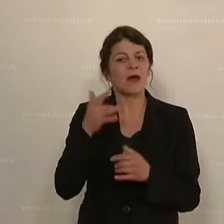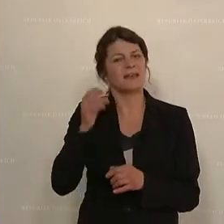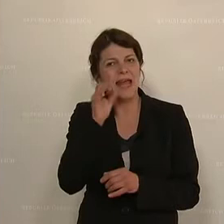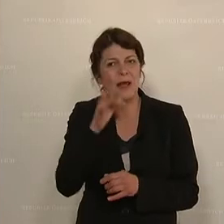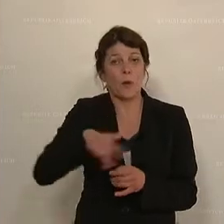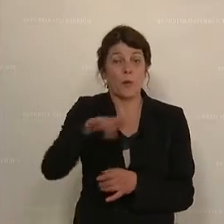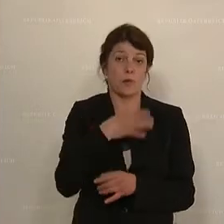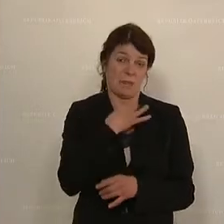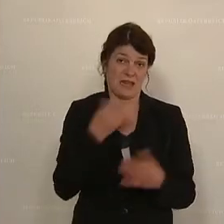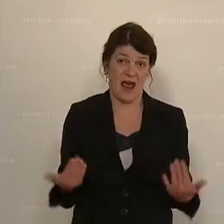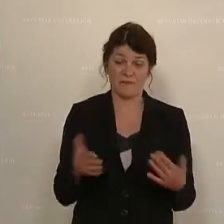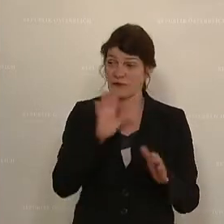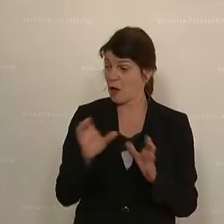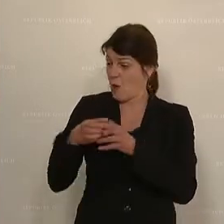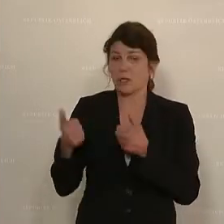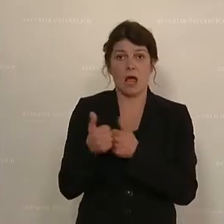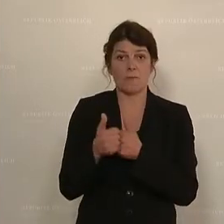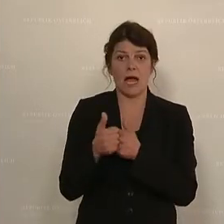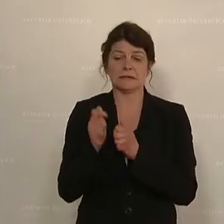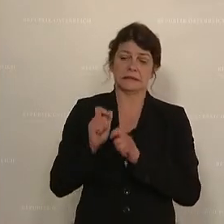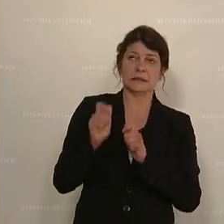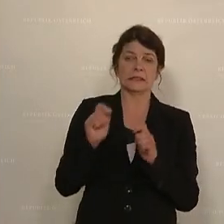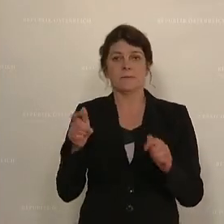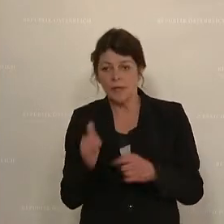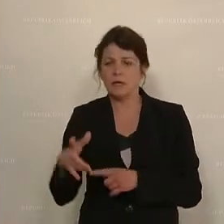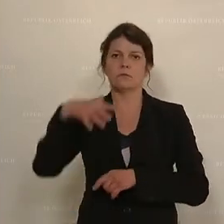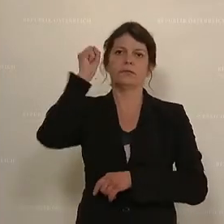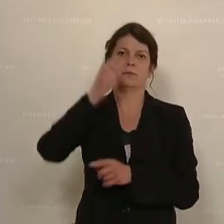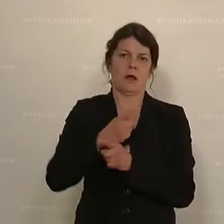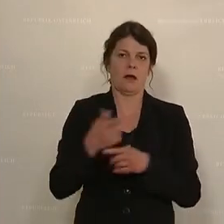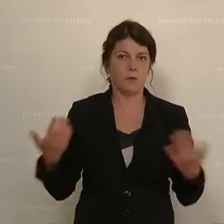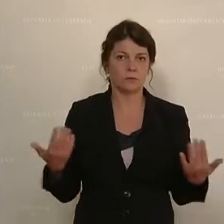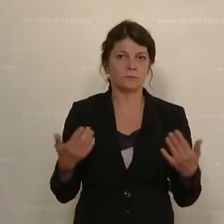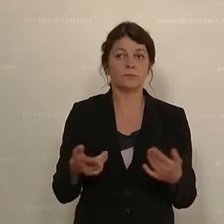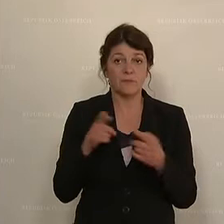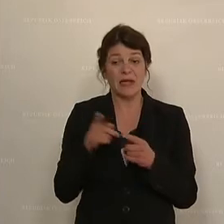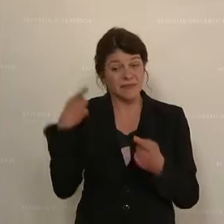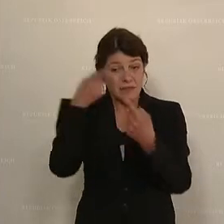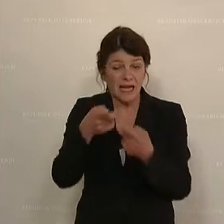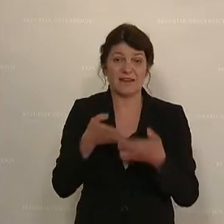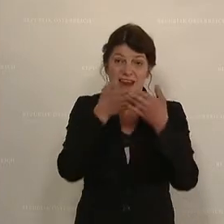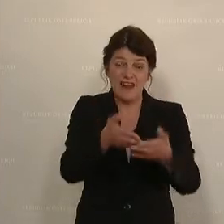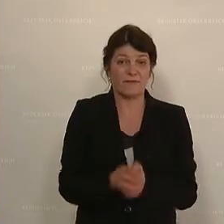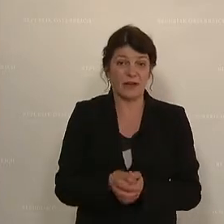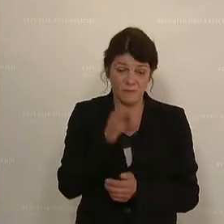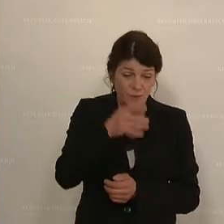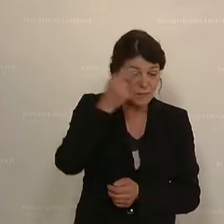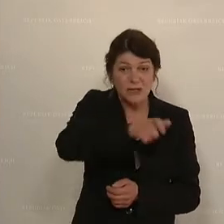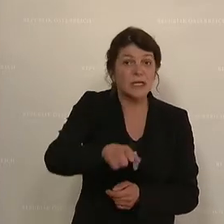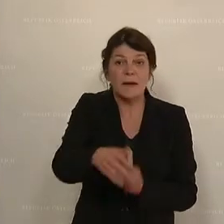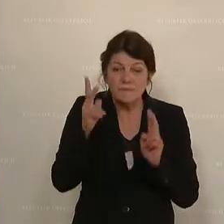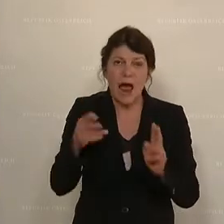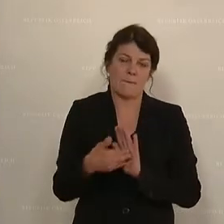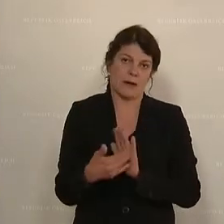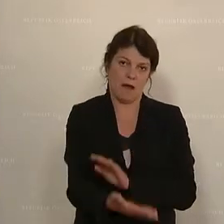Grundbedarfs. Ihr Koalitionspartner hat nach Widerständen jetzt begriffen, dass es eine direkte Hilfe wäre, und zwar für die, die es dringend notwendig